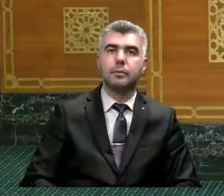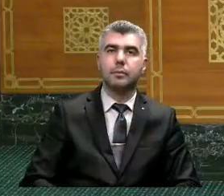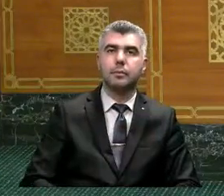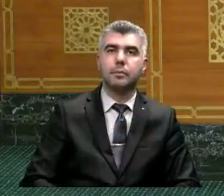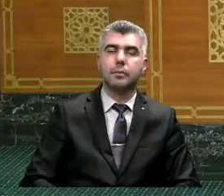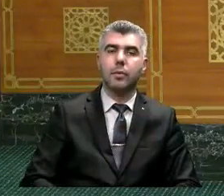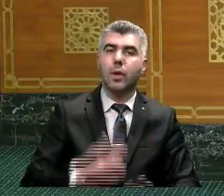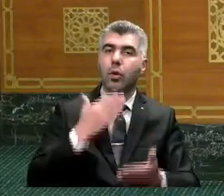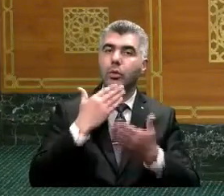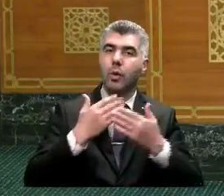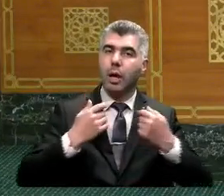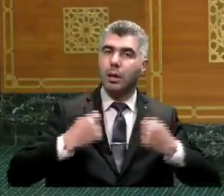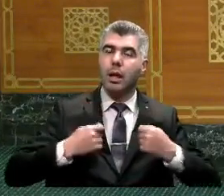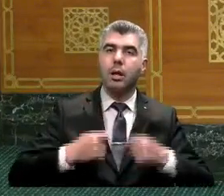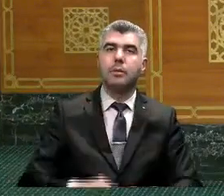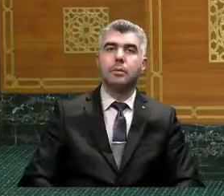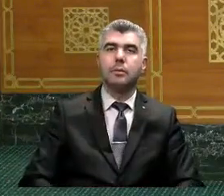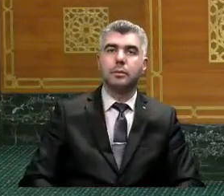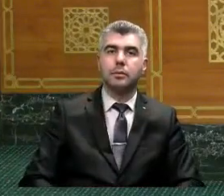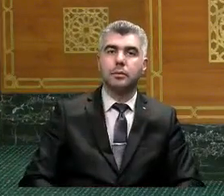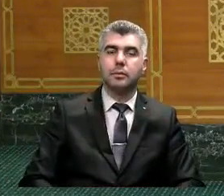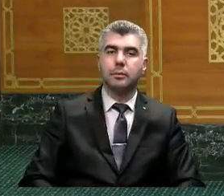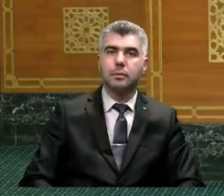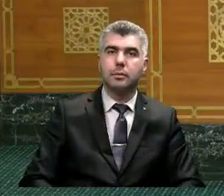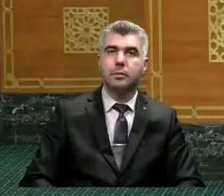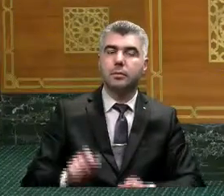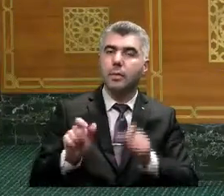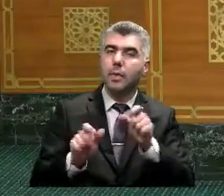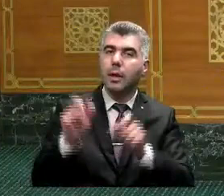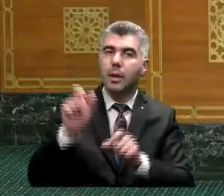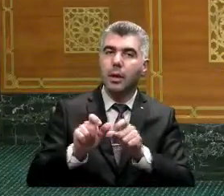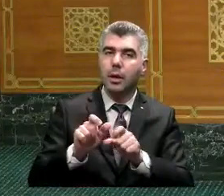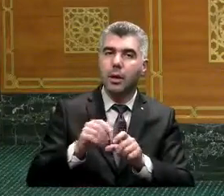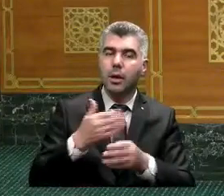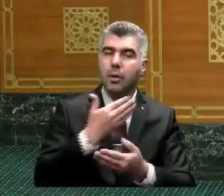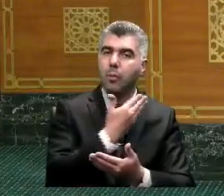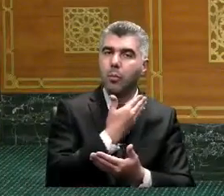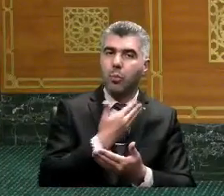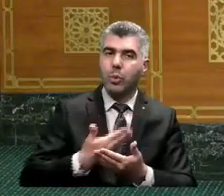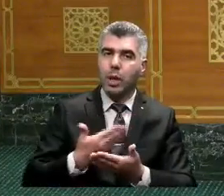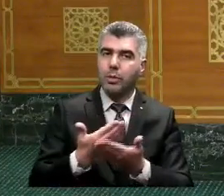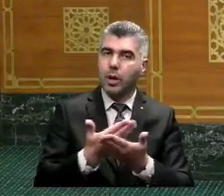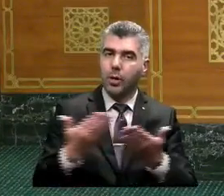شكرا السيد الرئيس المحترم، سيدات والسادة المستشارين المحترمين.